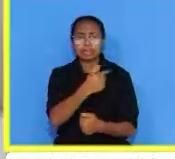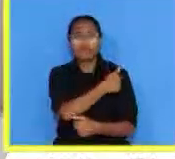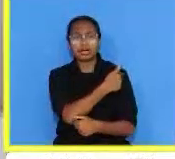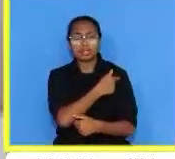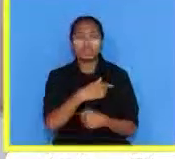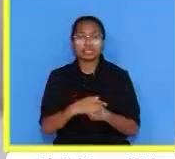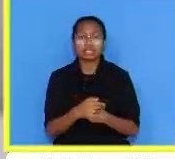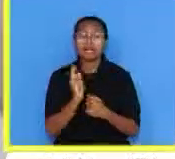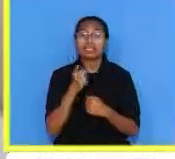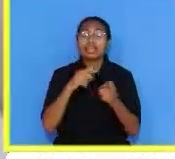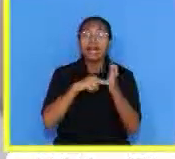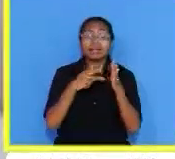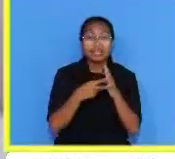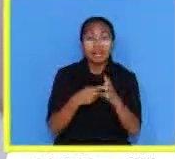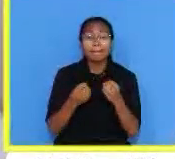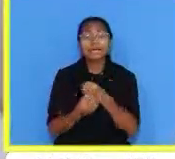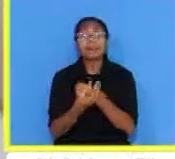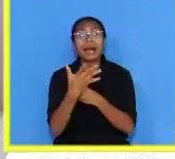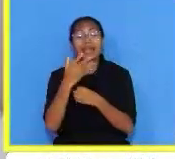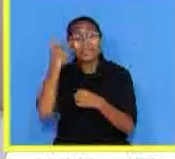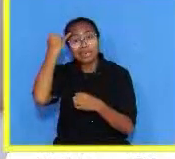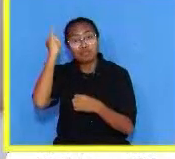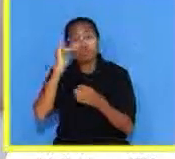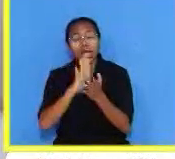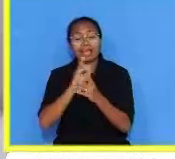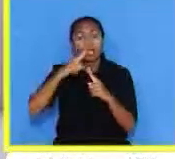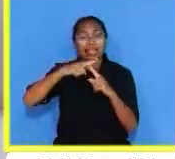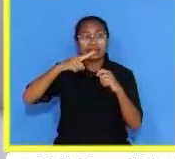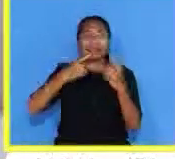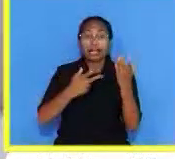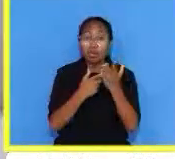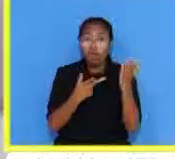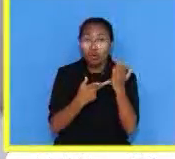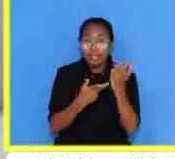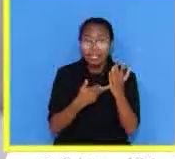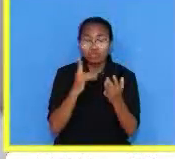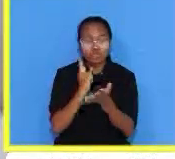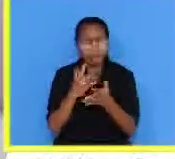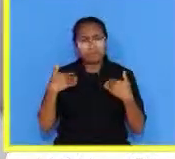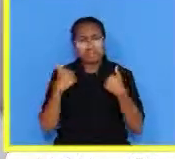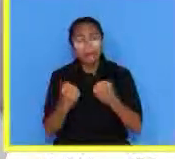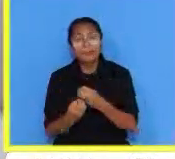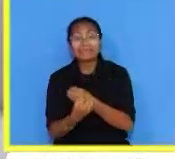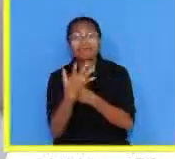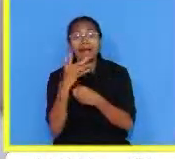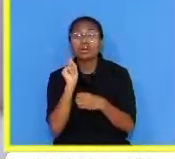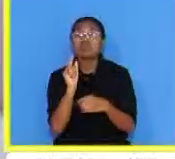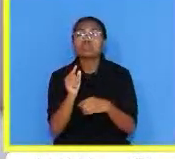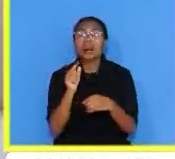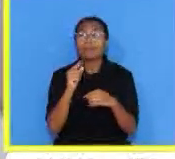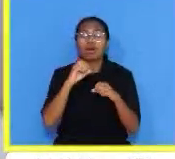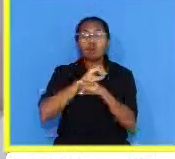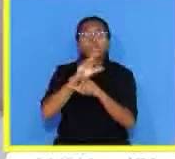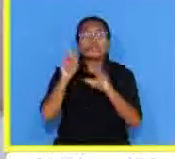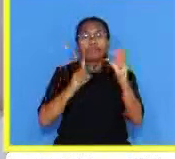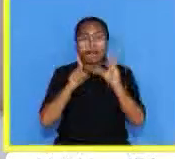divaksin. Jadi artinya ini kan perkembangan ilmu dan teknologi ini akan tetap berkembang, terutama juga tentang